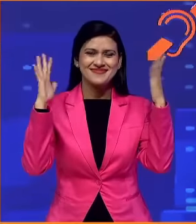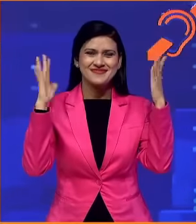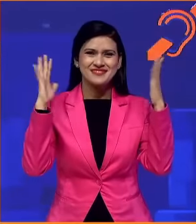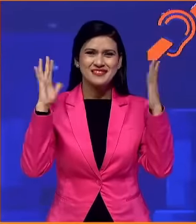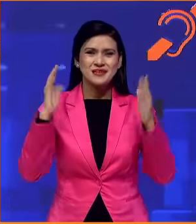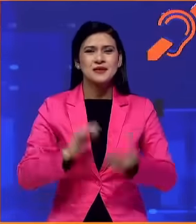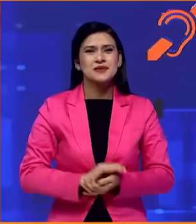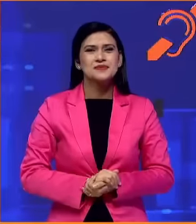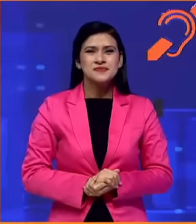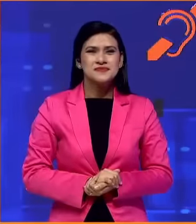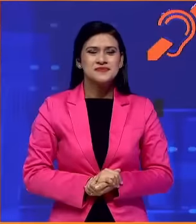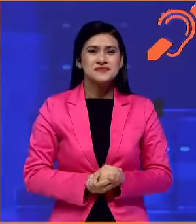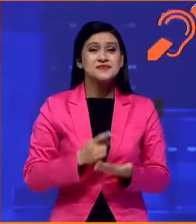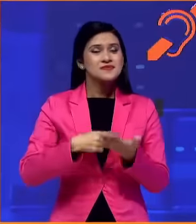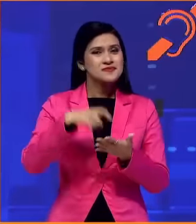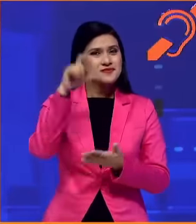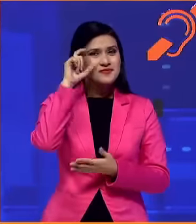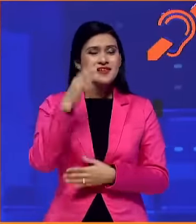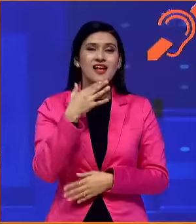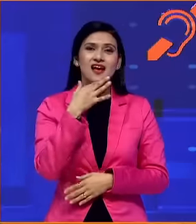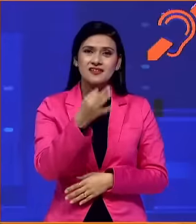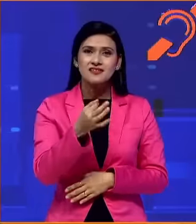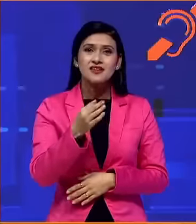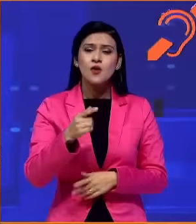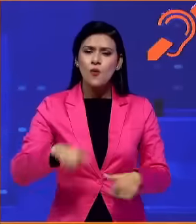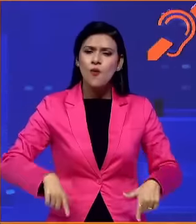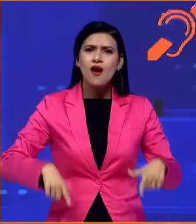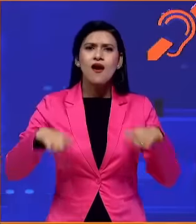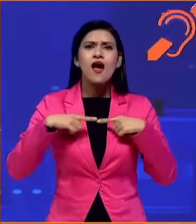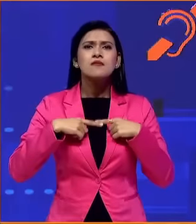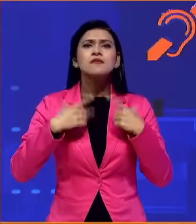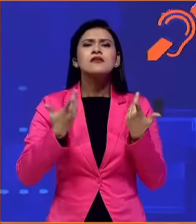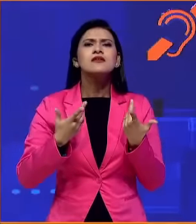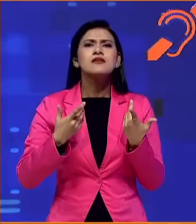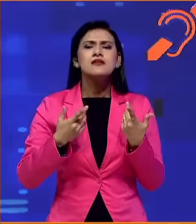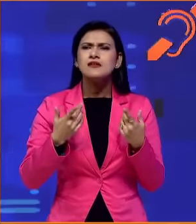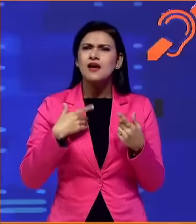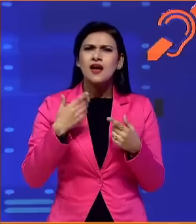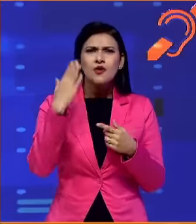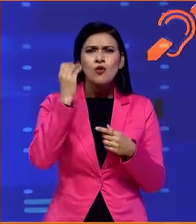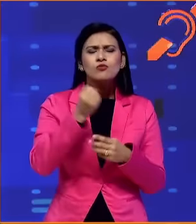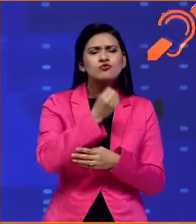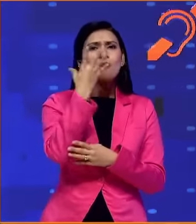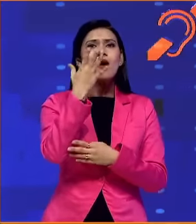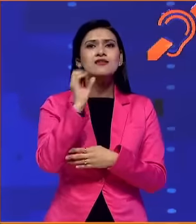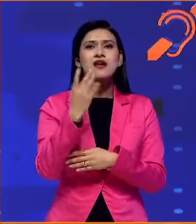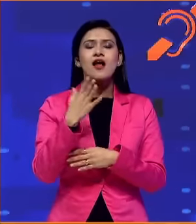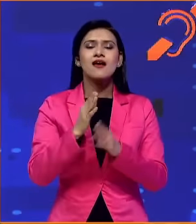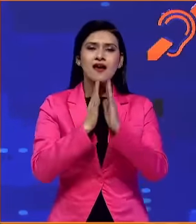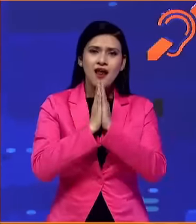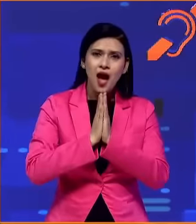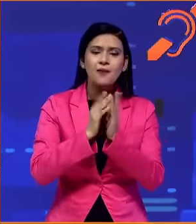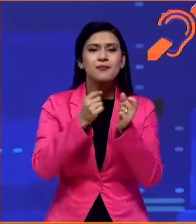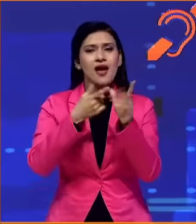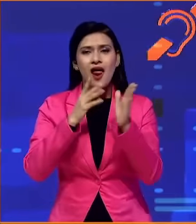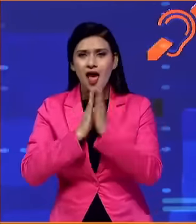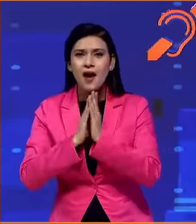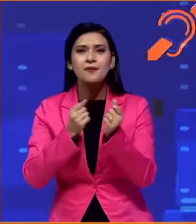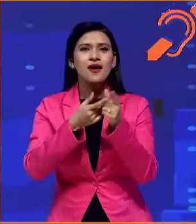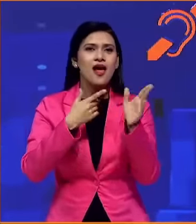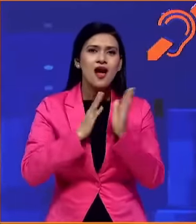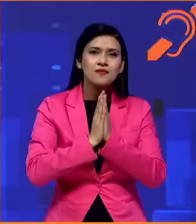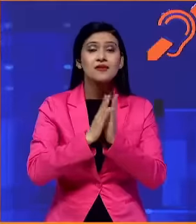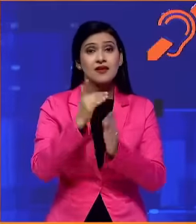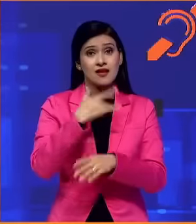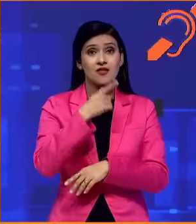लेकिनसचिन,हमारेजीवनमेंहरचीजकी शुरुआत'राम-राम'सेहोतीहै।मुझे राजेशपायलटयादहैं,वहजिससेभीमिलतेथे, सबसेपहले'राम-राम'